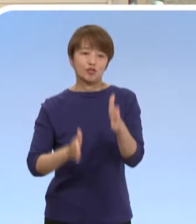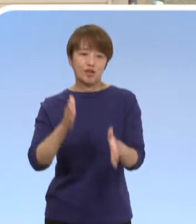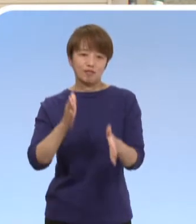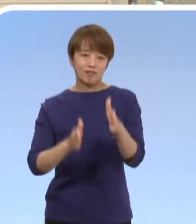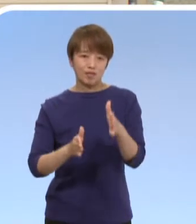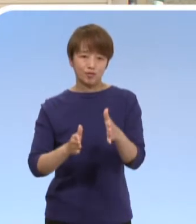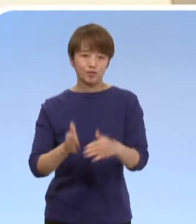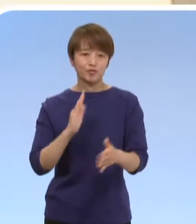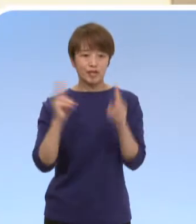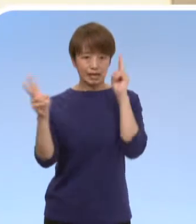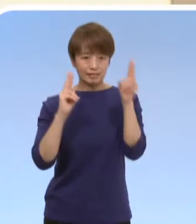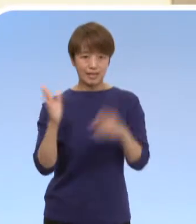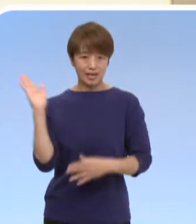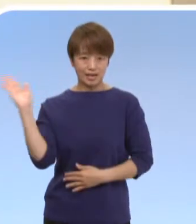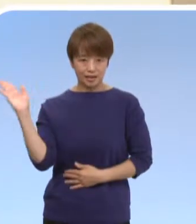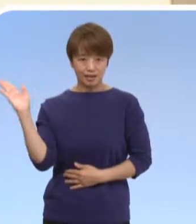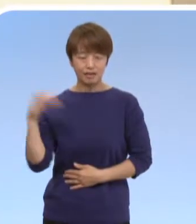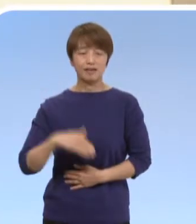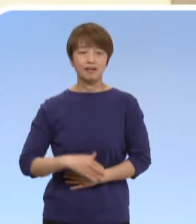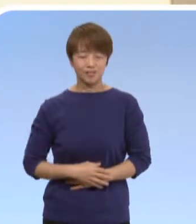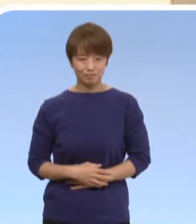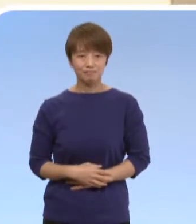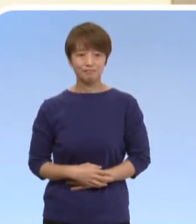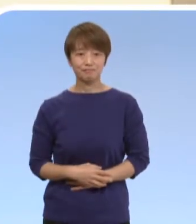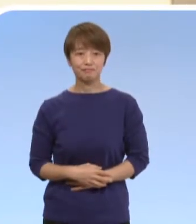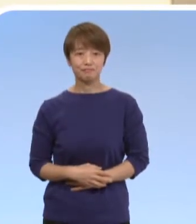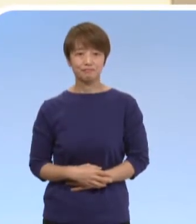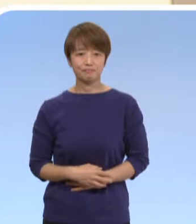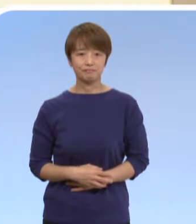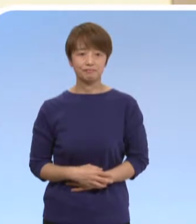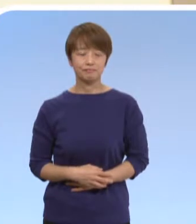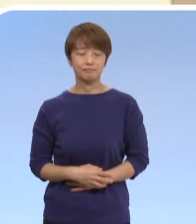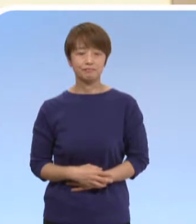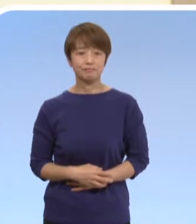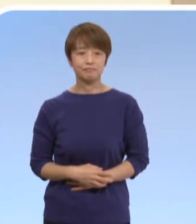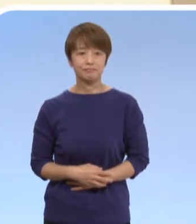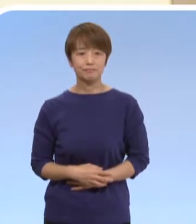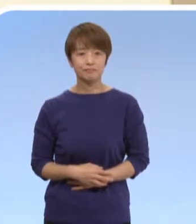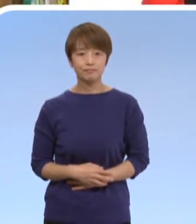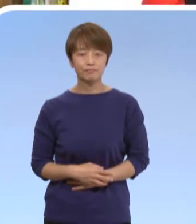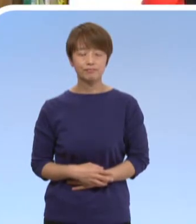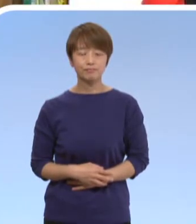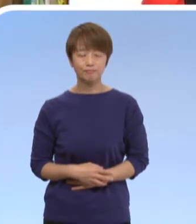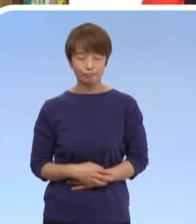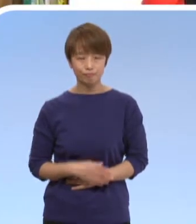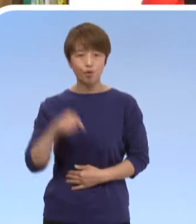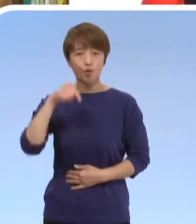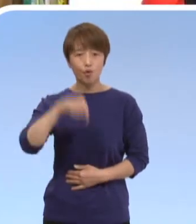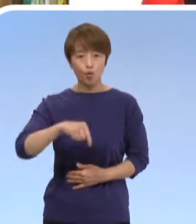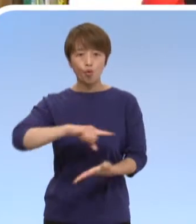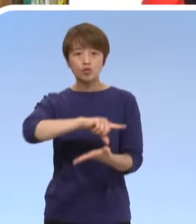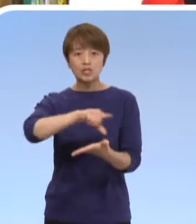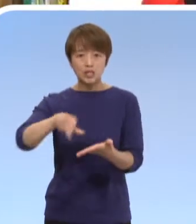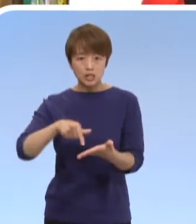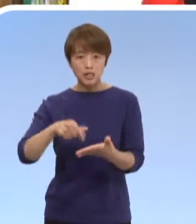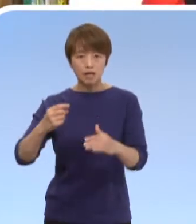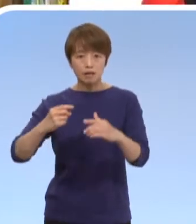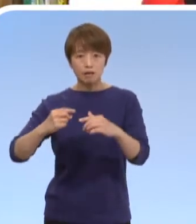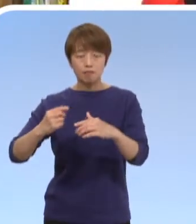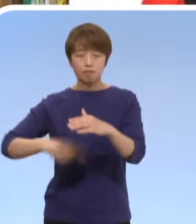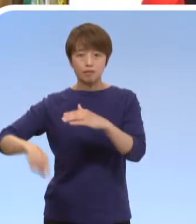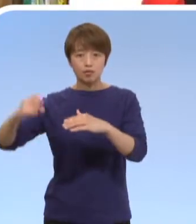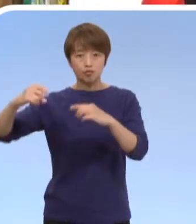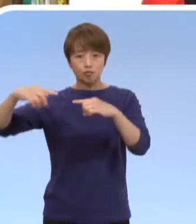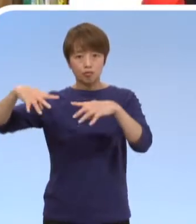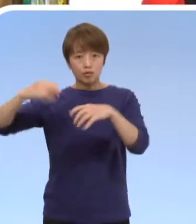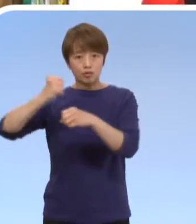光発電設備などを取り扱っている会社、気づき商会。 なぜ田島地域に太陽光